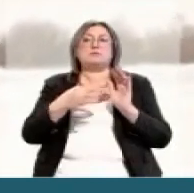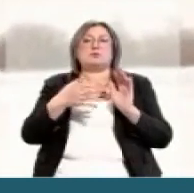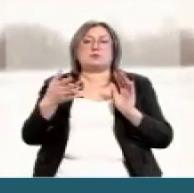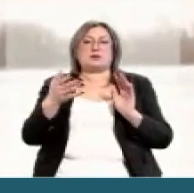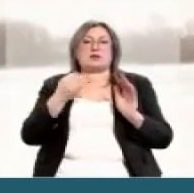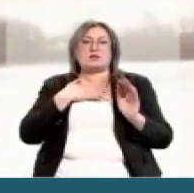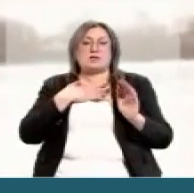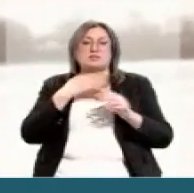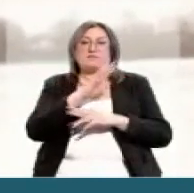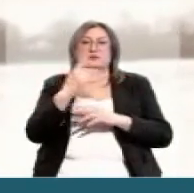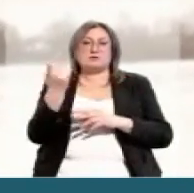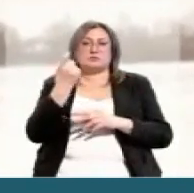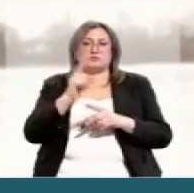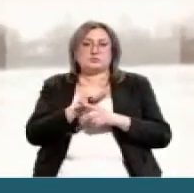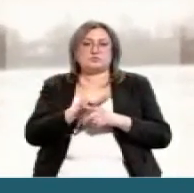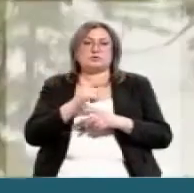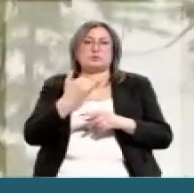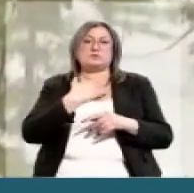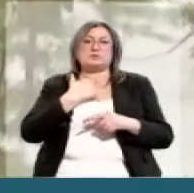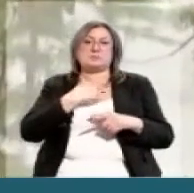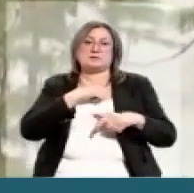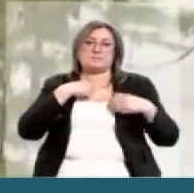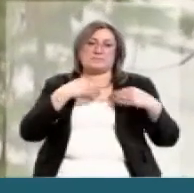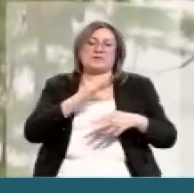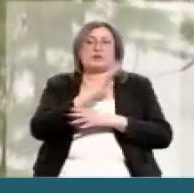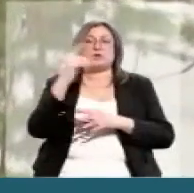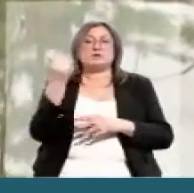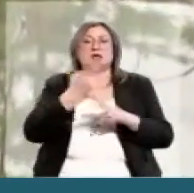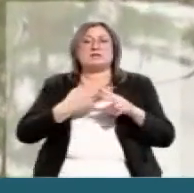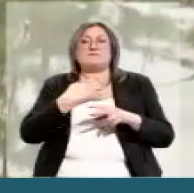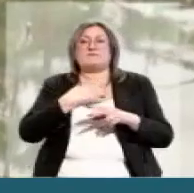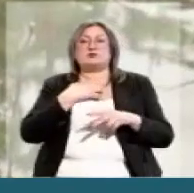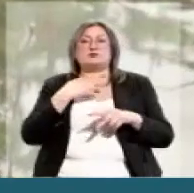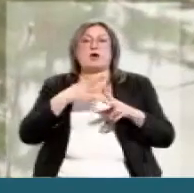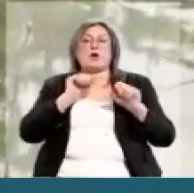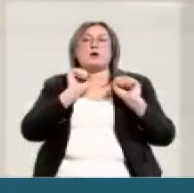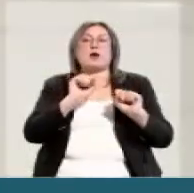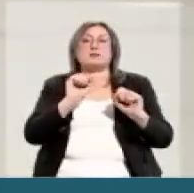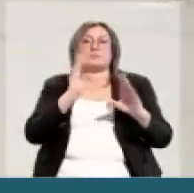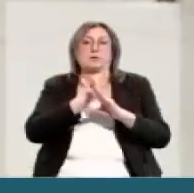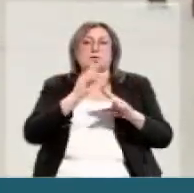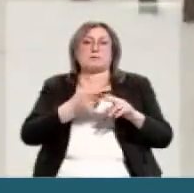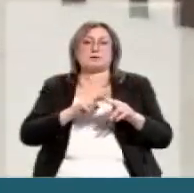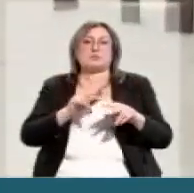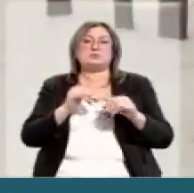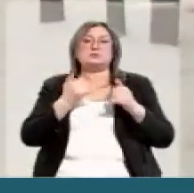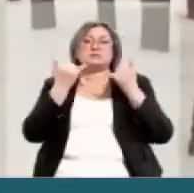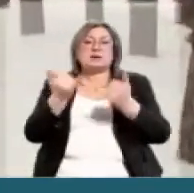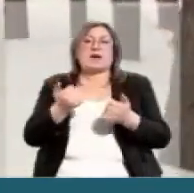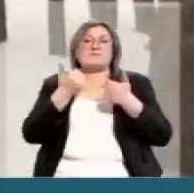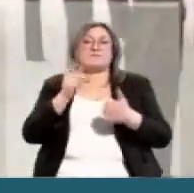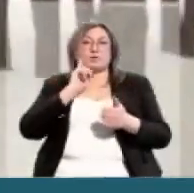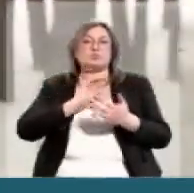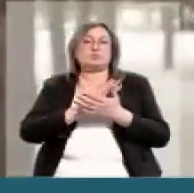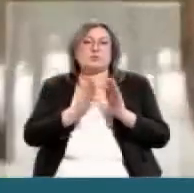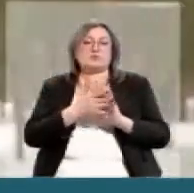но и наш лесхоз непосредственно у себя садит. Лесное хозяйство – это важнейший инструмент охраны природы, поэтому создание комфортных условий